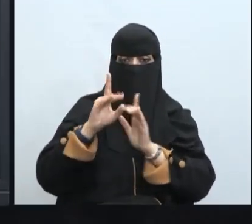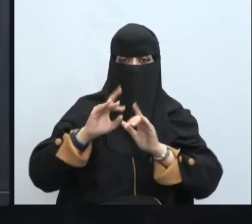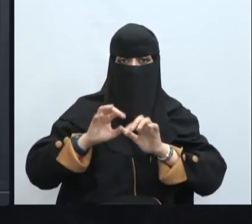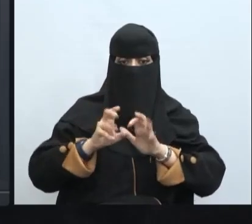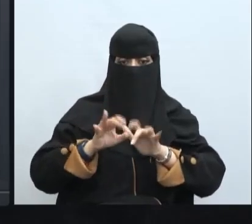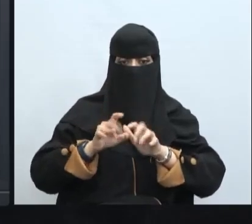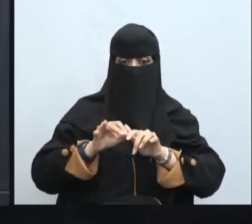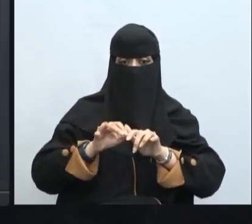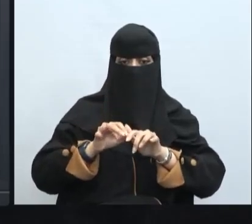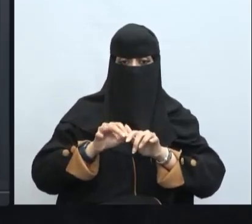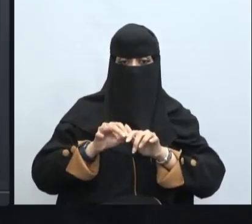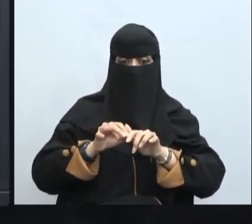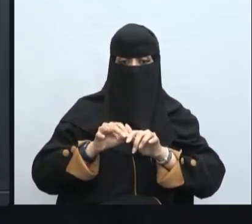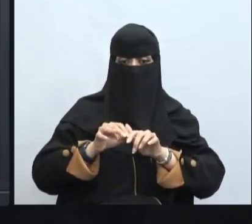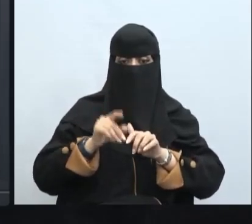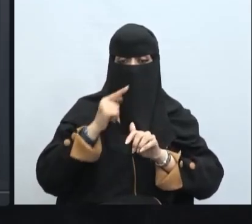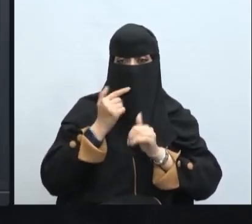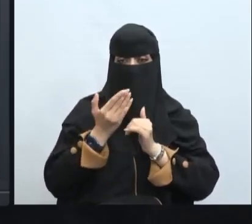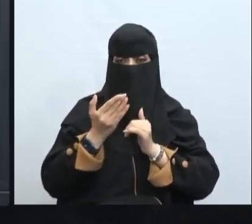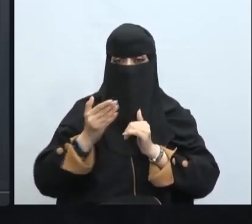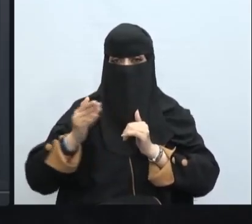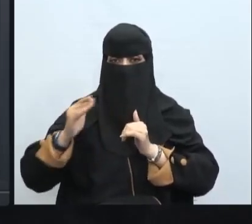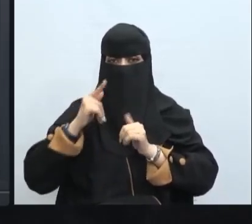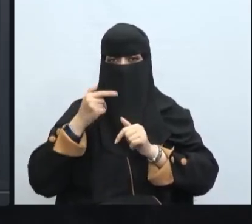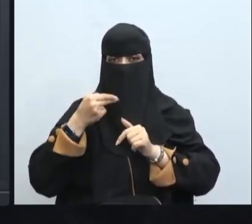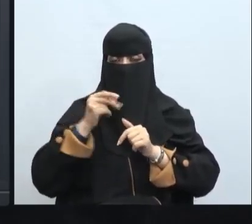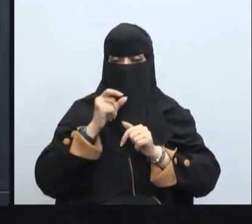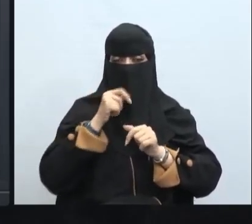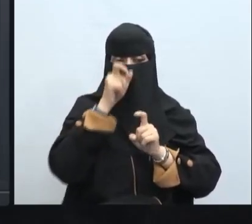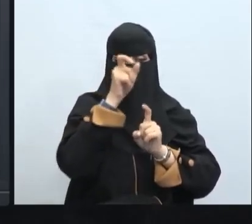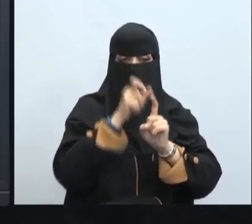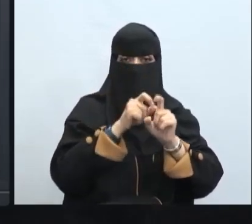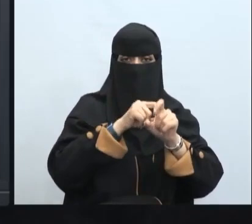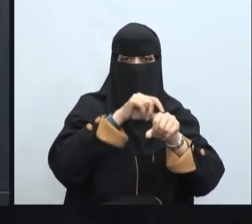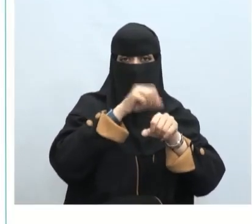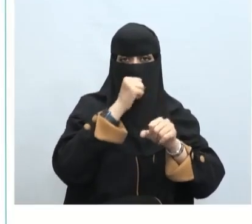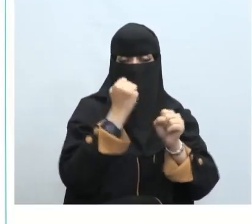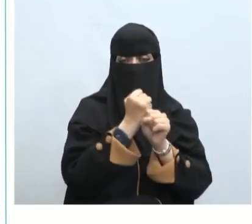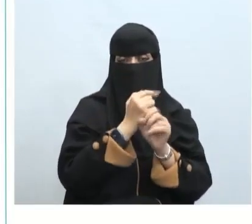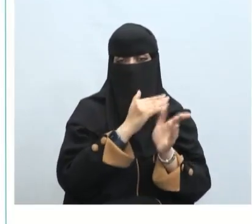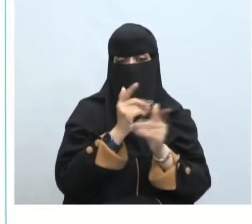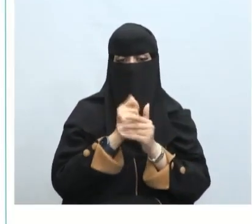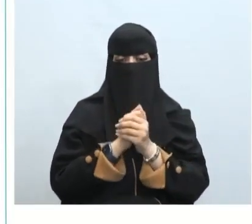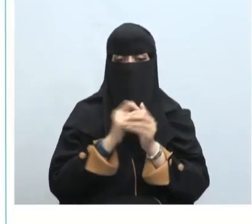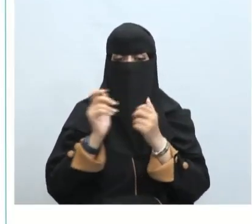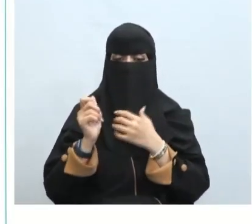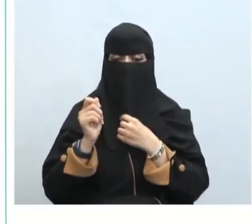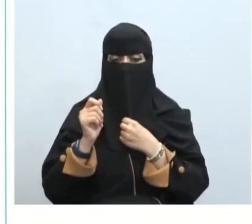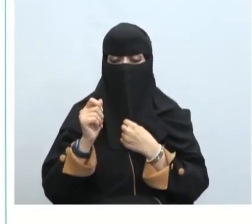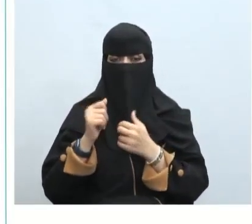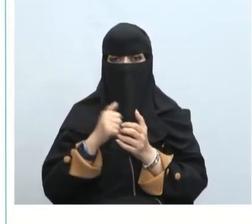كذلك من الاسباب الاقتصاديه للبطاله التطور التقني التطور التقني